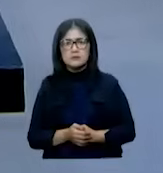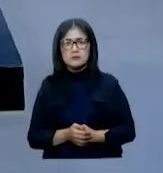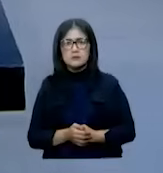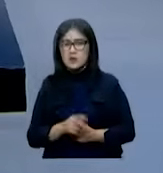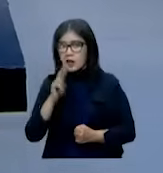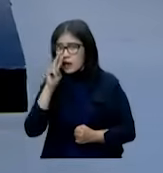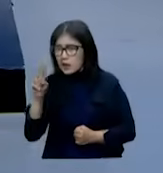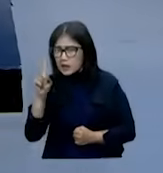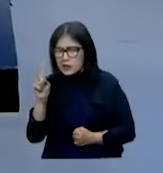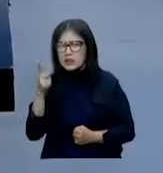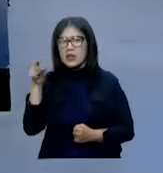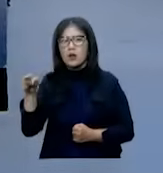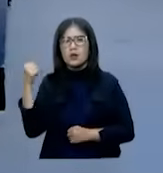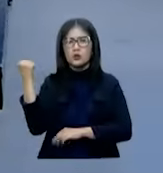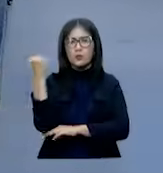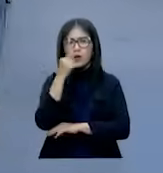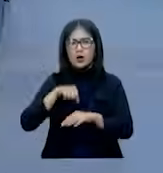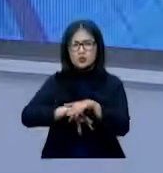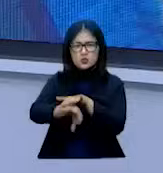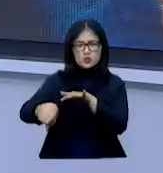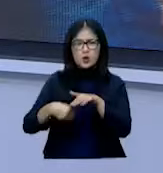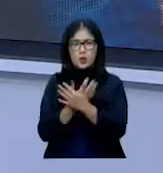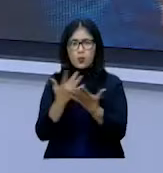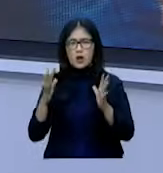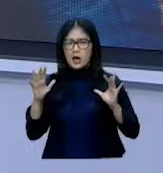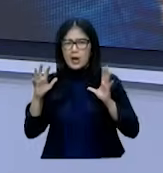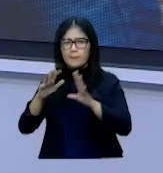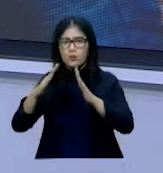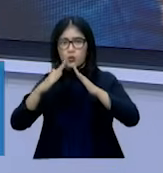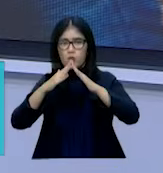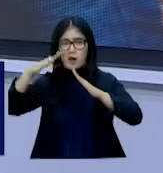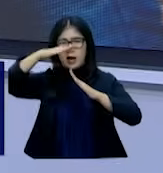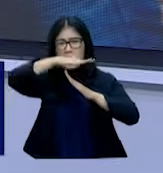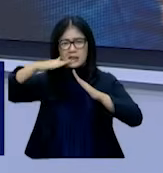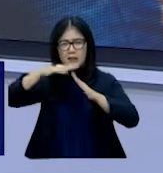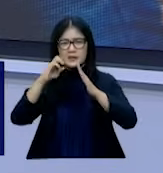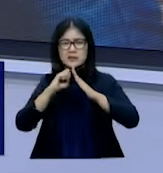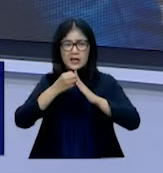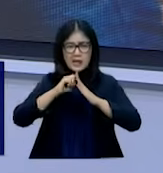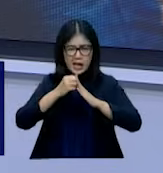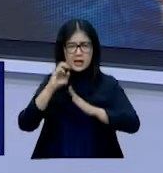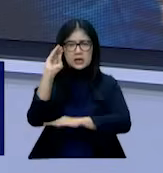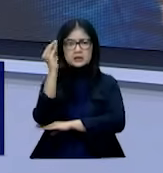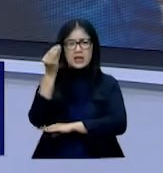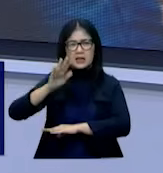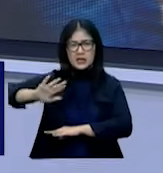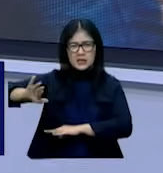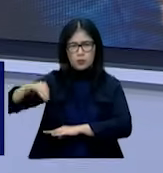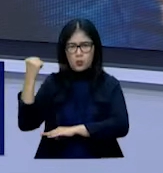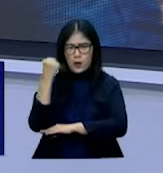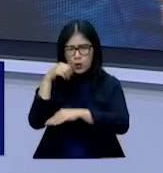Kepergok saat beraksi, pelaku pencurian dikepung warga di atap rumah di Jatinegara, Jakarta Timur. Pelaku masuk ke rumah korban